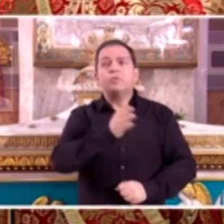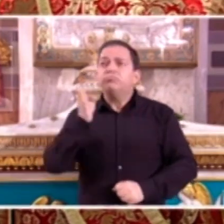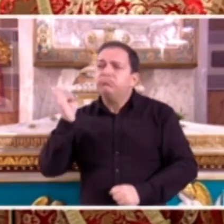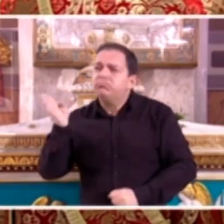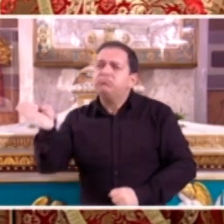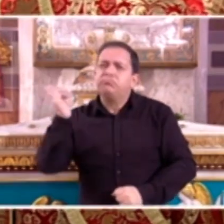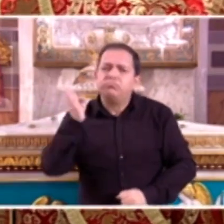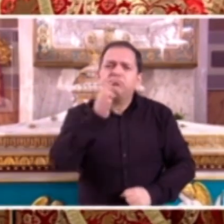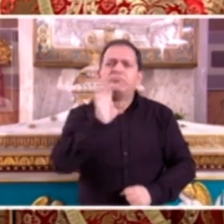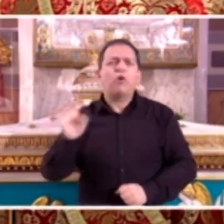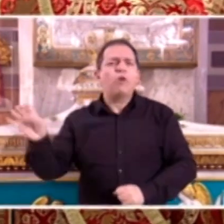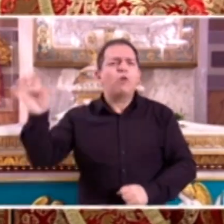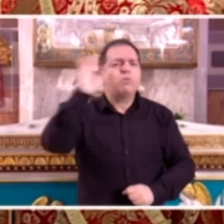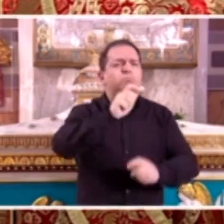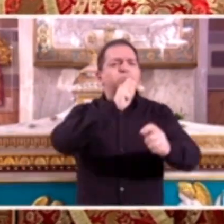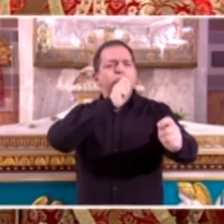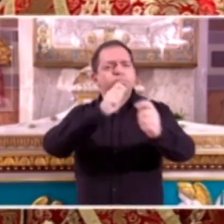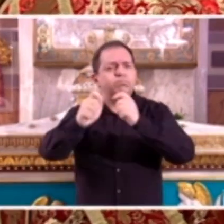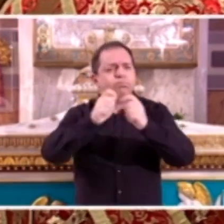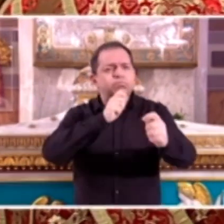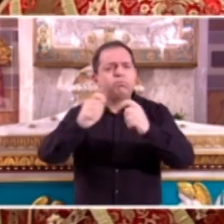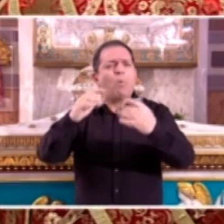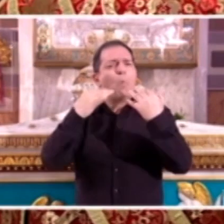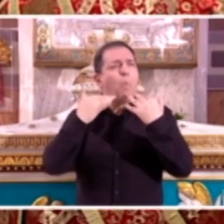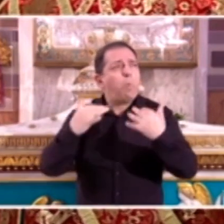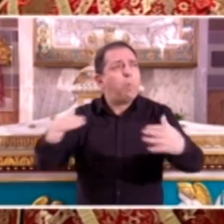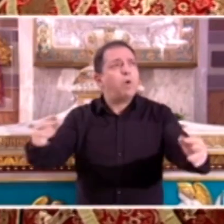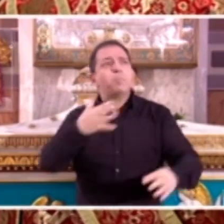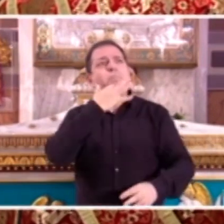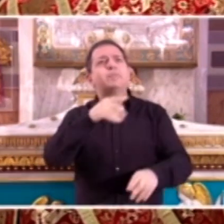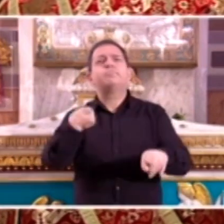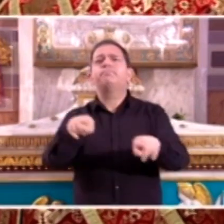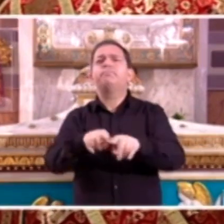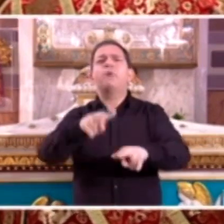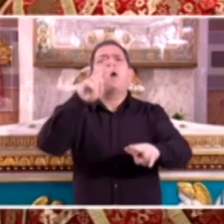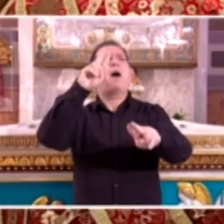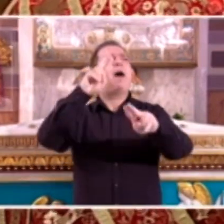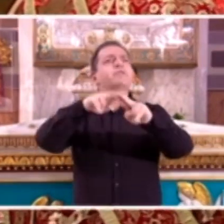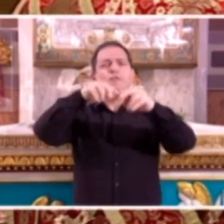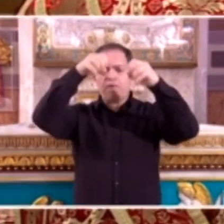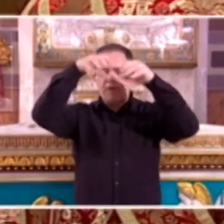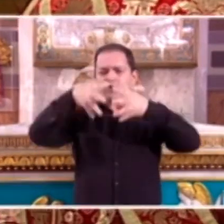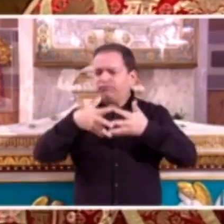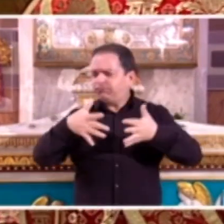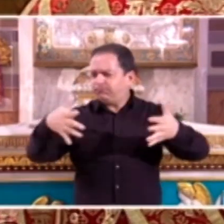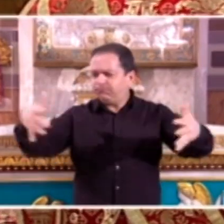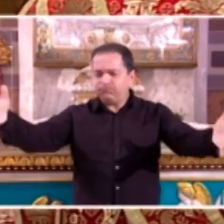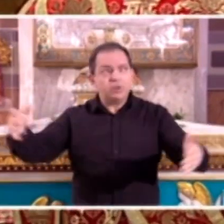Εθνώσε κήρυκα και φωστήρα της μέγιστον